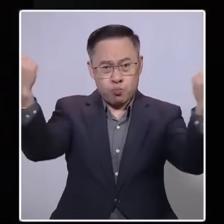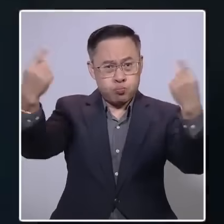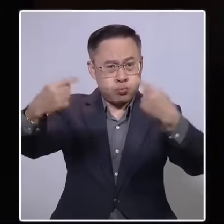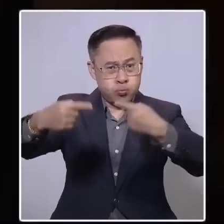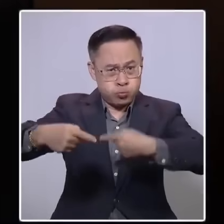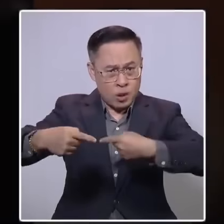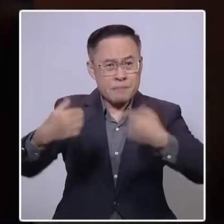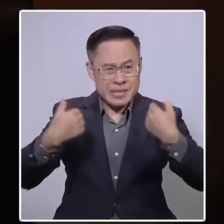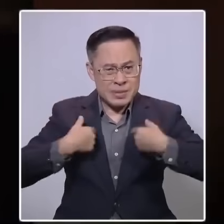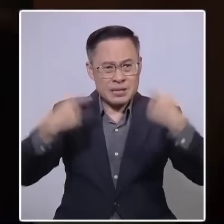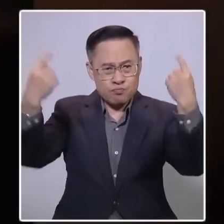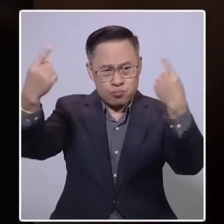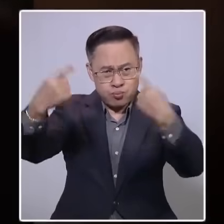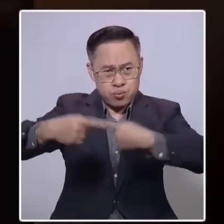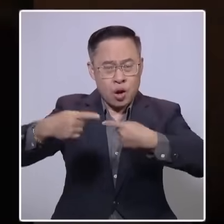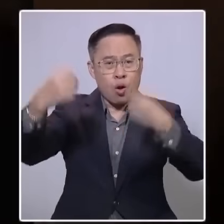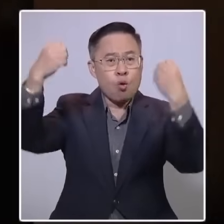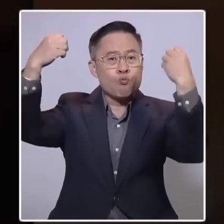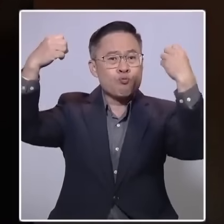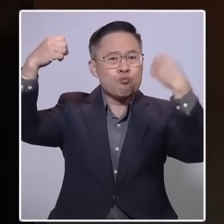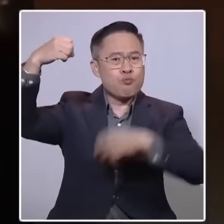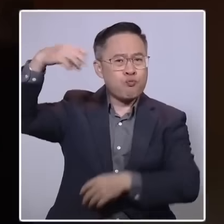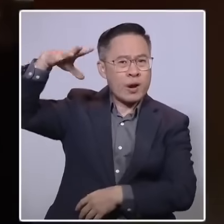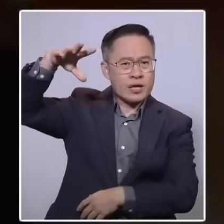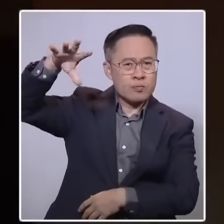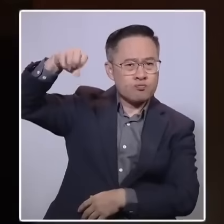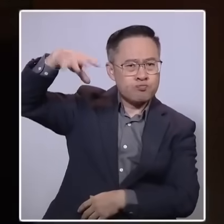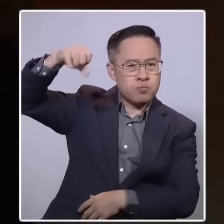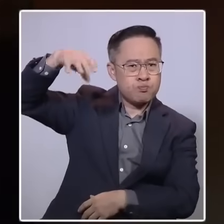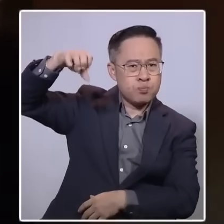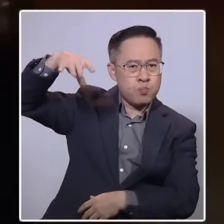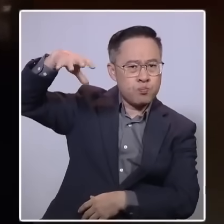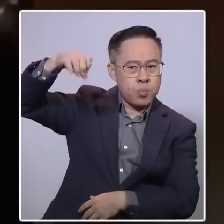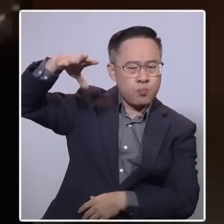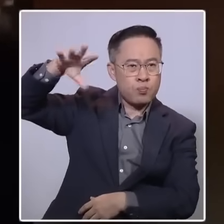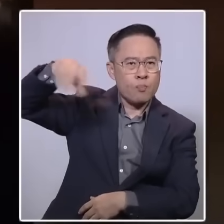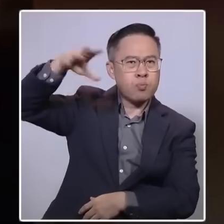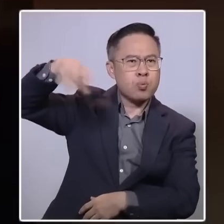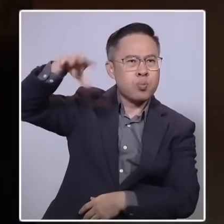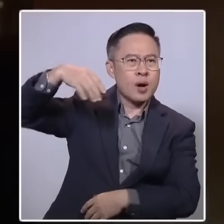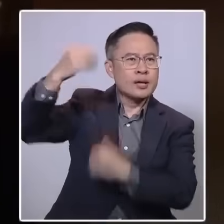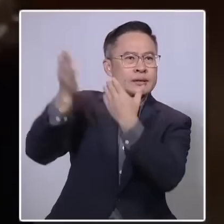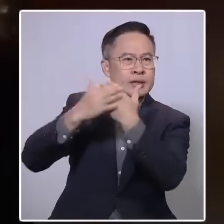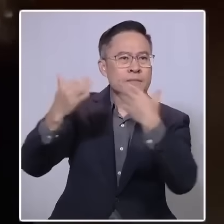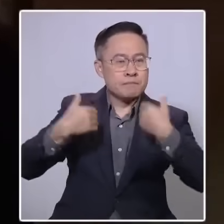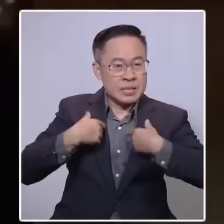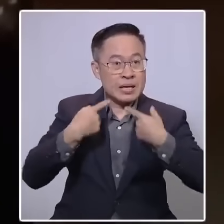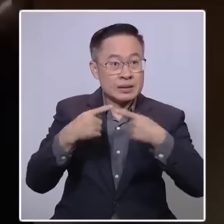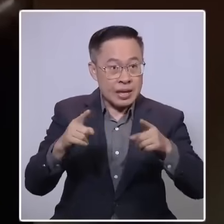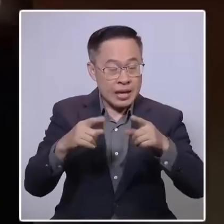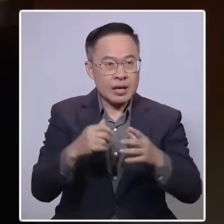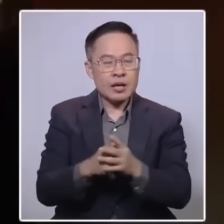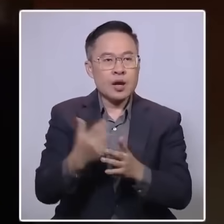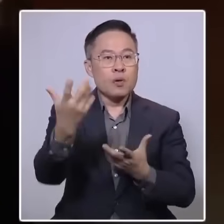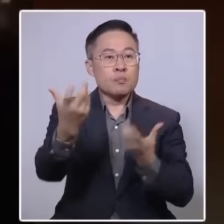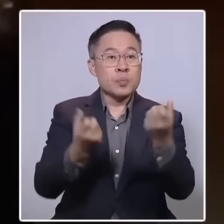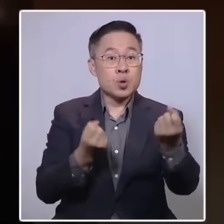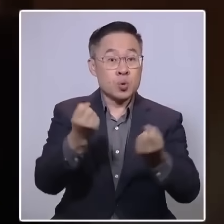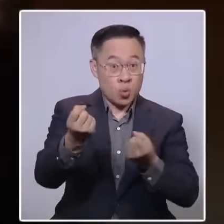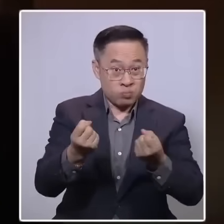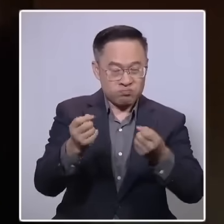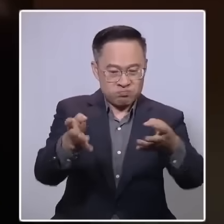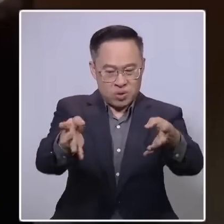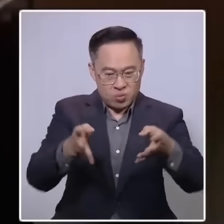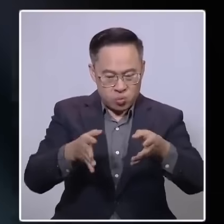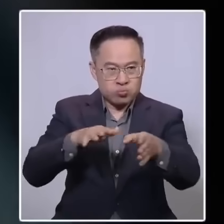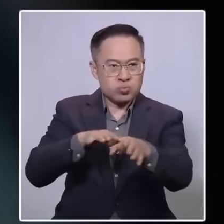าณอะไรต่างๆครบถ้วนเลยค่ะเครื่องกั้นก็มีแต่รถพ่วง18ล้อนะคะบรรทุกแบ็คโฮเนี่ยค่ะ